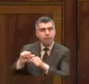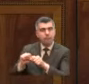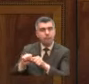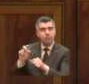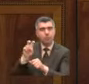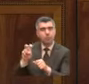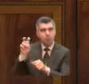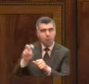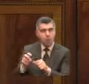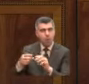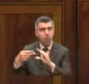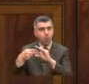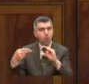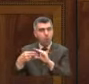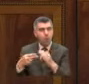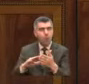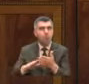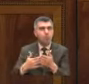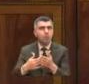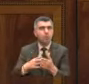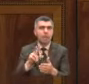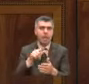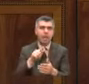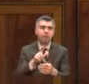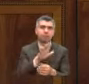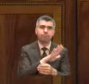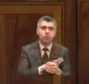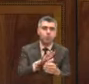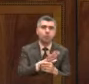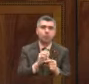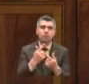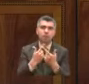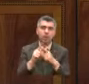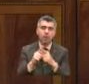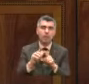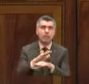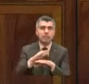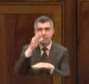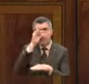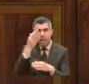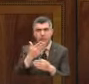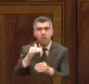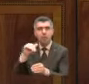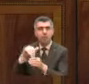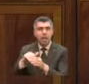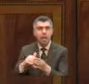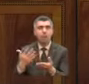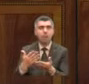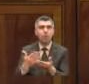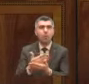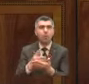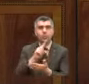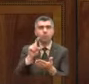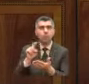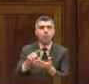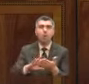من المجالات، لانه في هذا الشيء في القطاعات كلها كاينه لوبيات متعدده، وكاينه في السياسه، وكاينه في الانتخابات، وكاينه في الجامعات